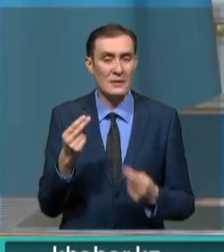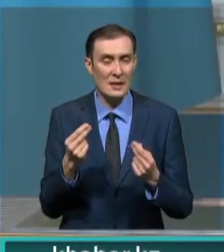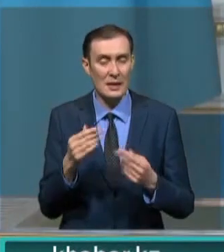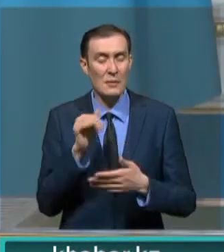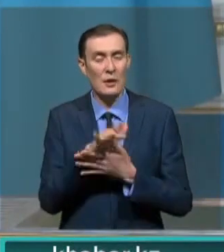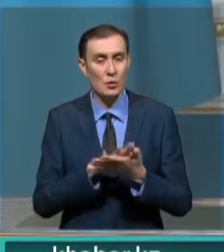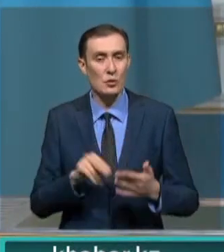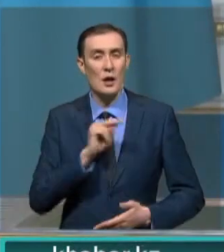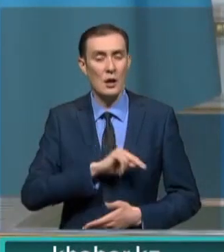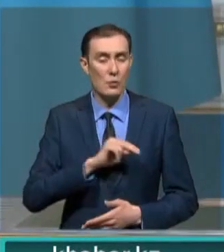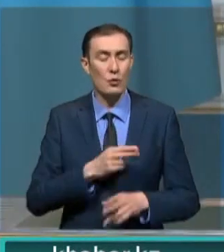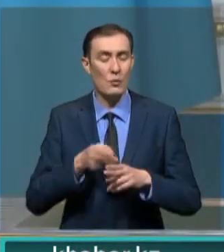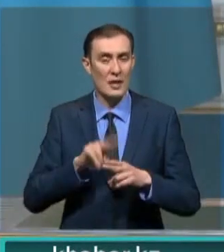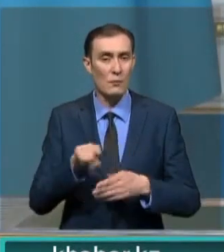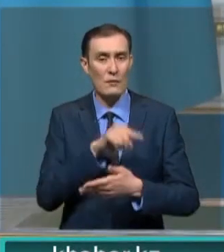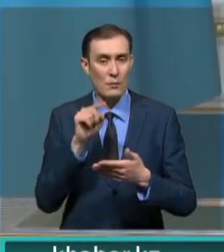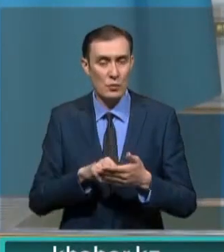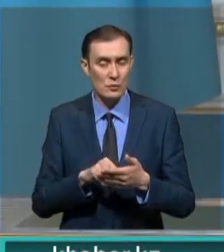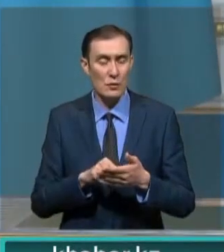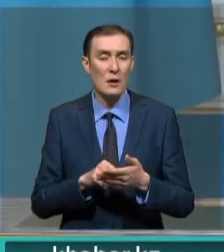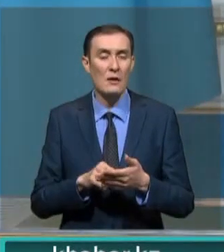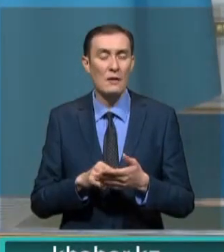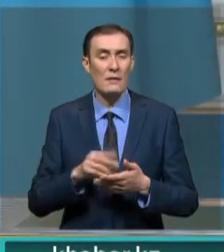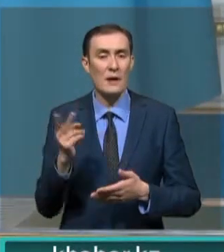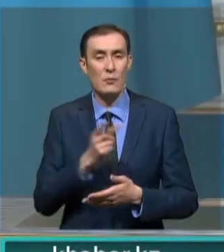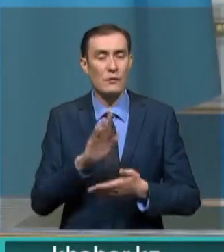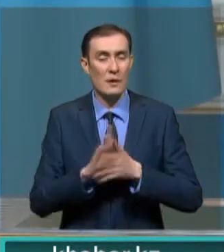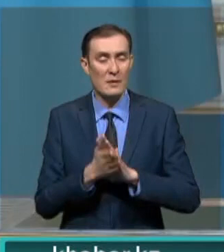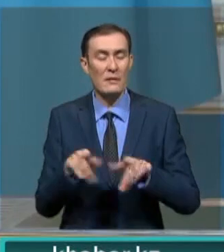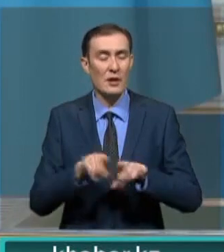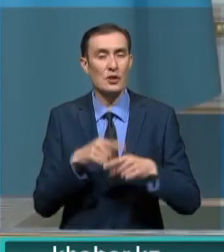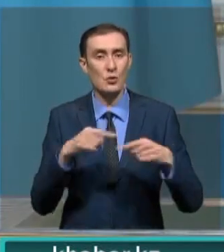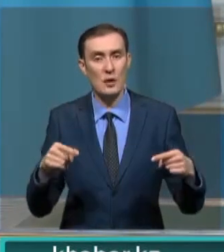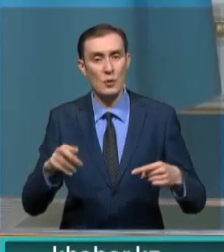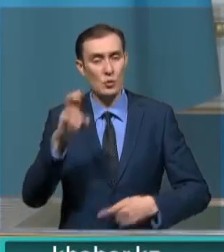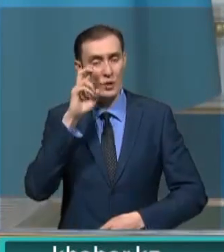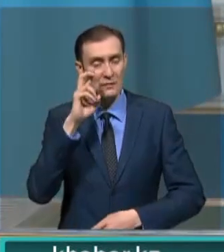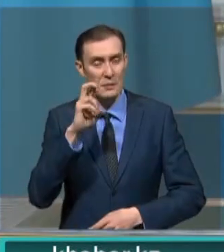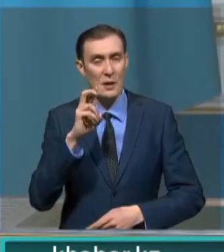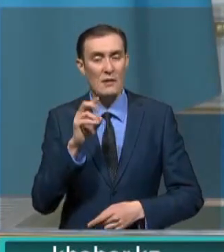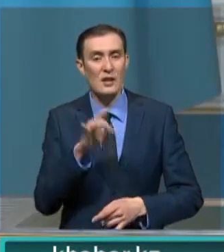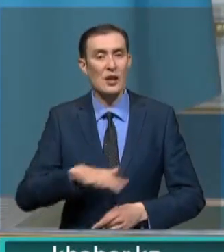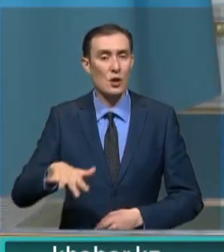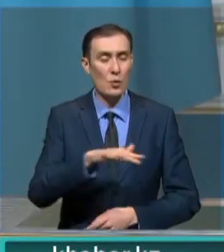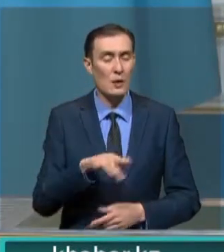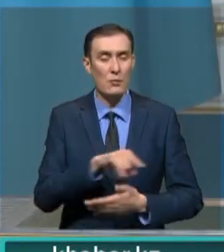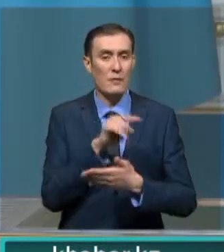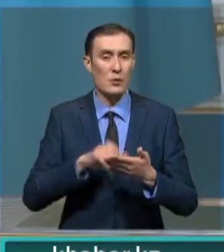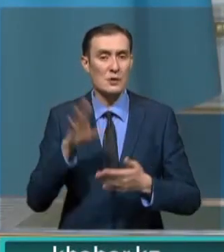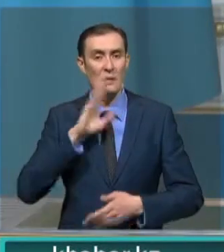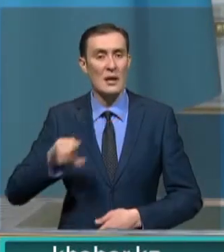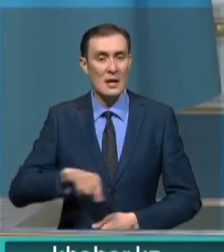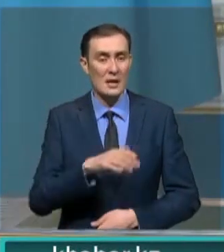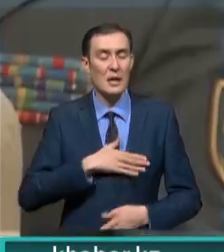Мы продолжим работу по данному вопросу в двустороннем формате, а также с другими партнерами по региону. По вопросам рек